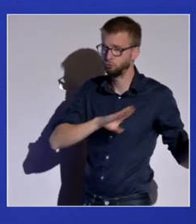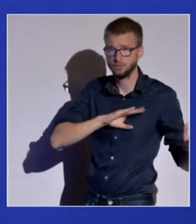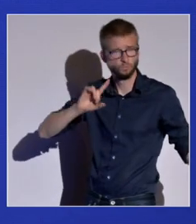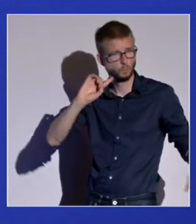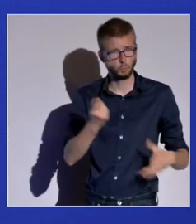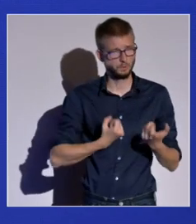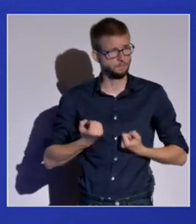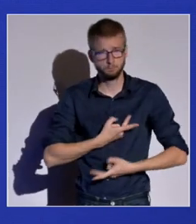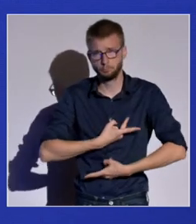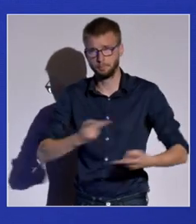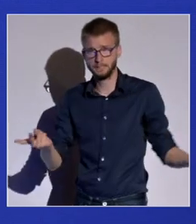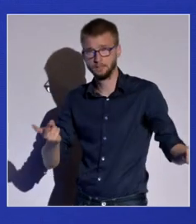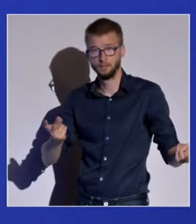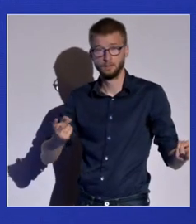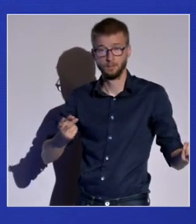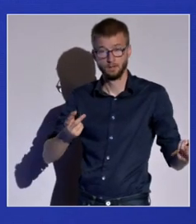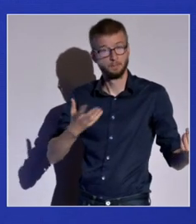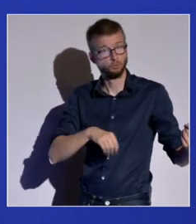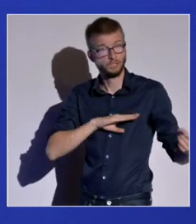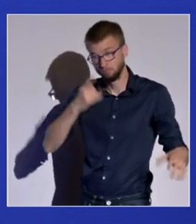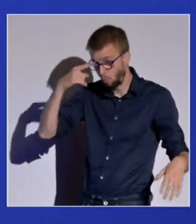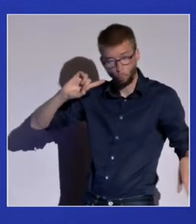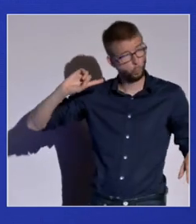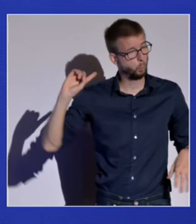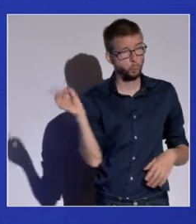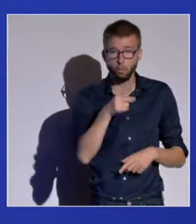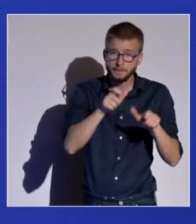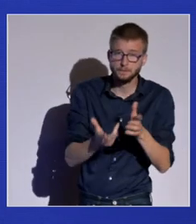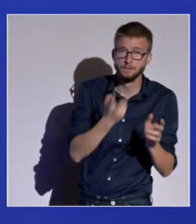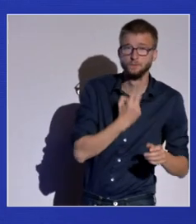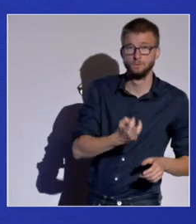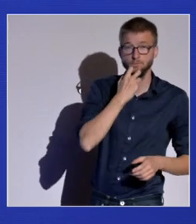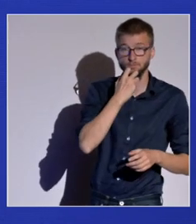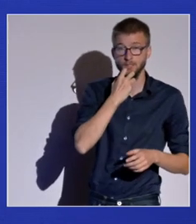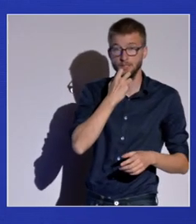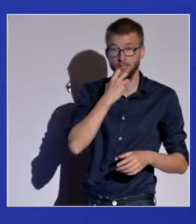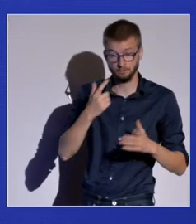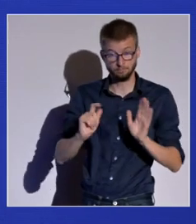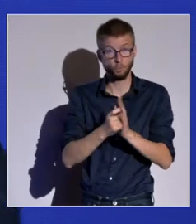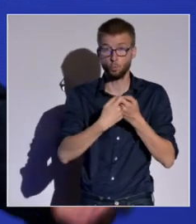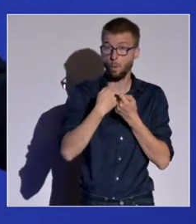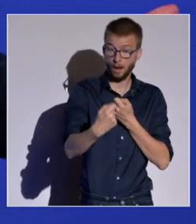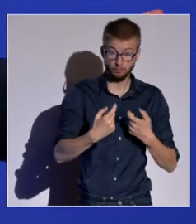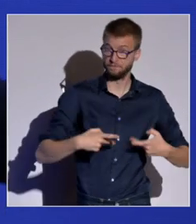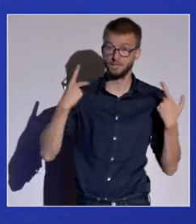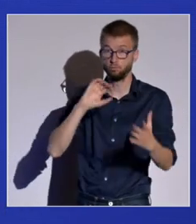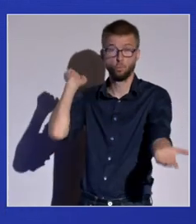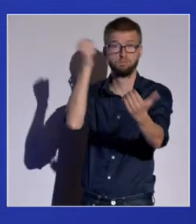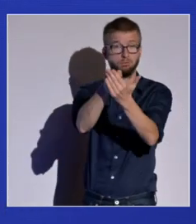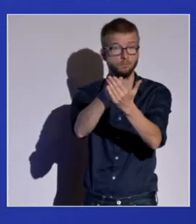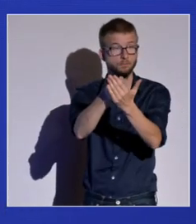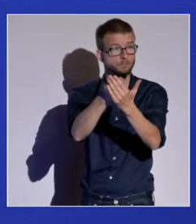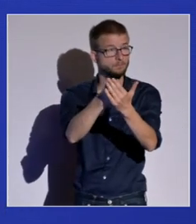services publics pour la totalité des citoyens, pour la totalité de leur vie. Il n'y a pas de pays dans le